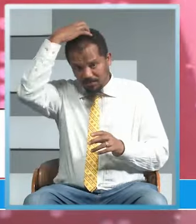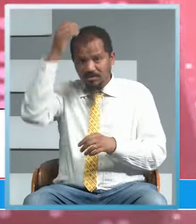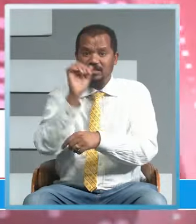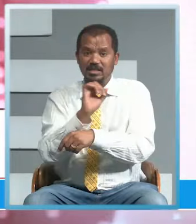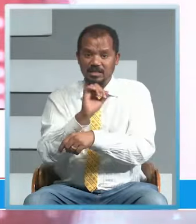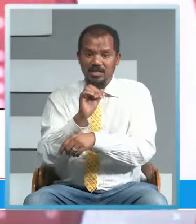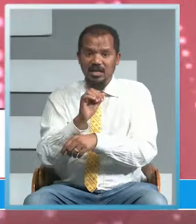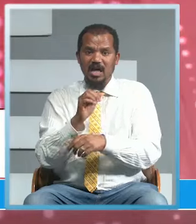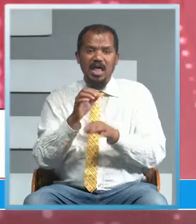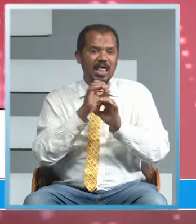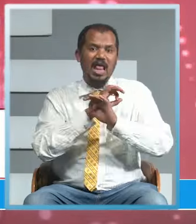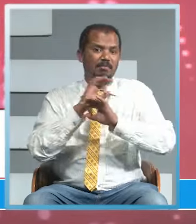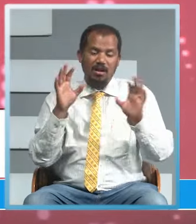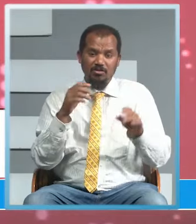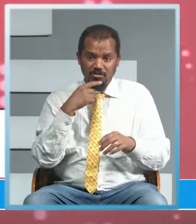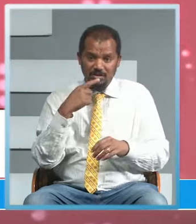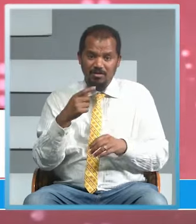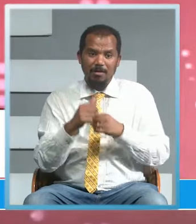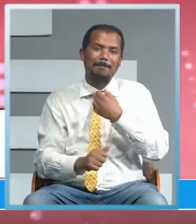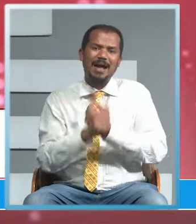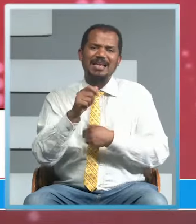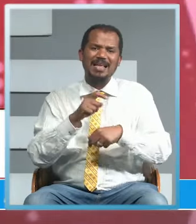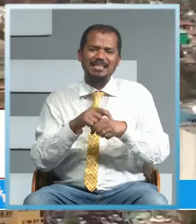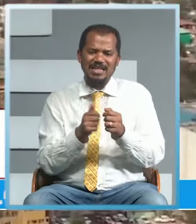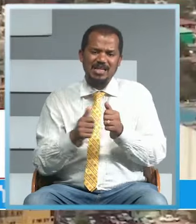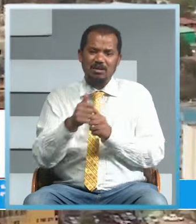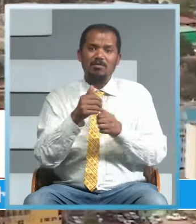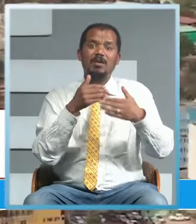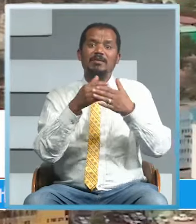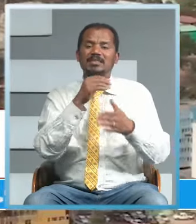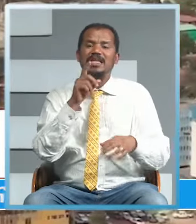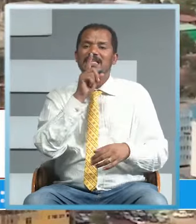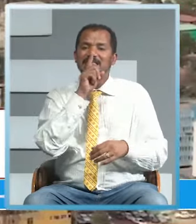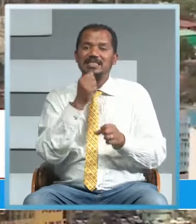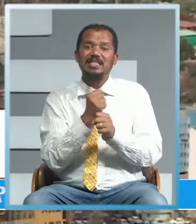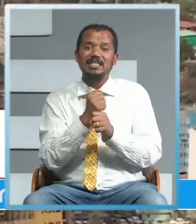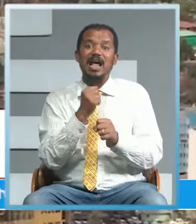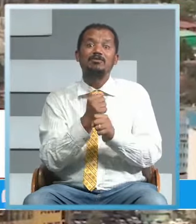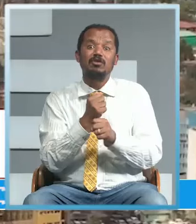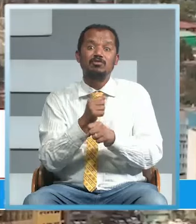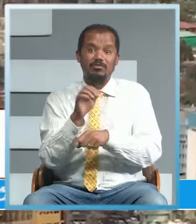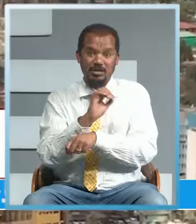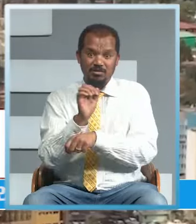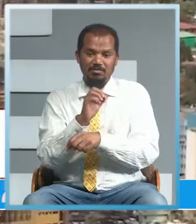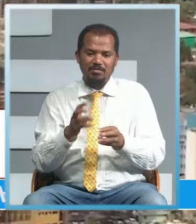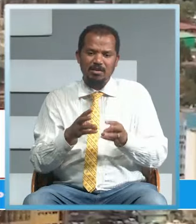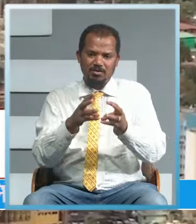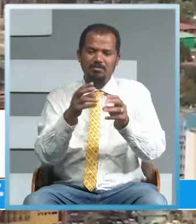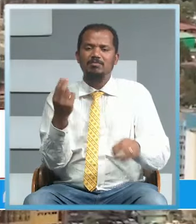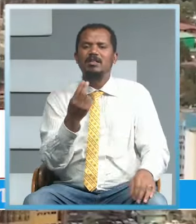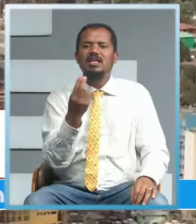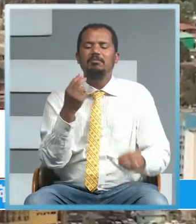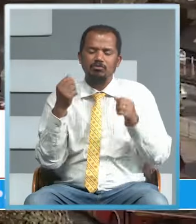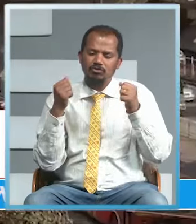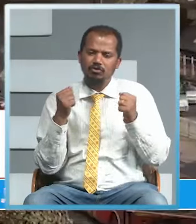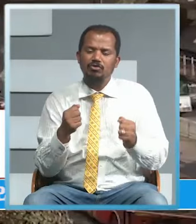የተፈቀደላቸው የመንግስት አሽከርካሪዎች አለመኖራቸውን ጠቅሰው በአደጋ ጊዜ ቀድሞ ለመድረስና የጸጥታ ስራ የሚሰሩ አሽከርካሪዎች